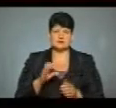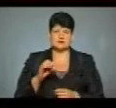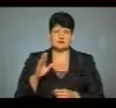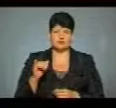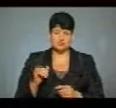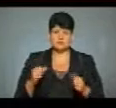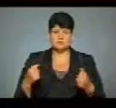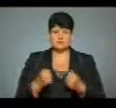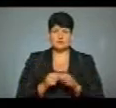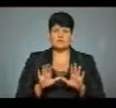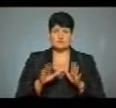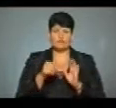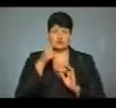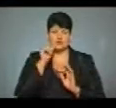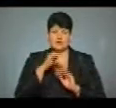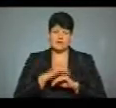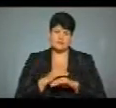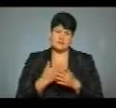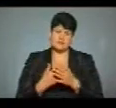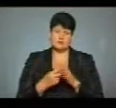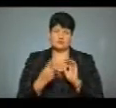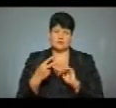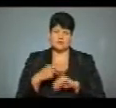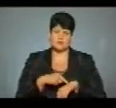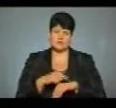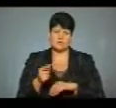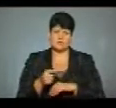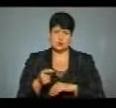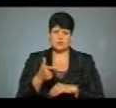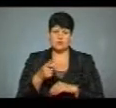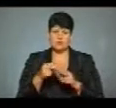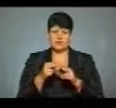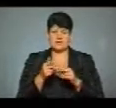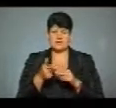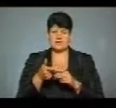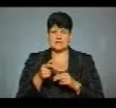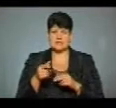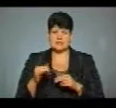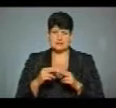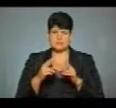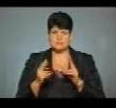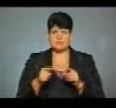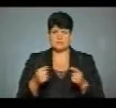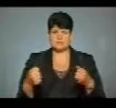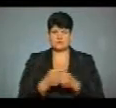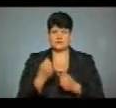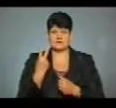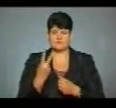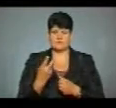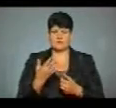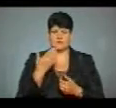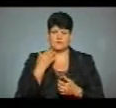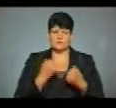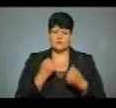автопригода трапилася вчора ввечері, близько 20-ї години в Тернополі на Гаївському мосту. Там зіткнулися дві легківки – Volkswagen